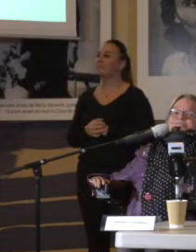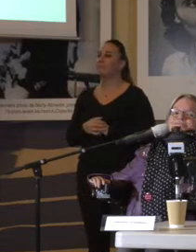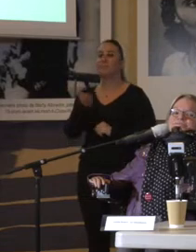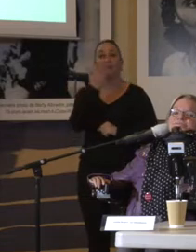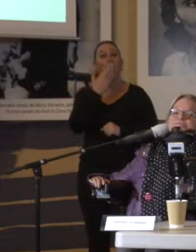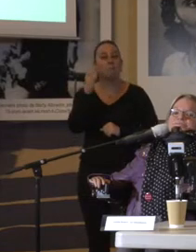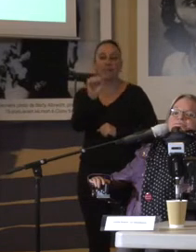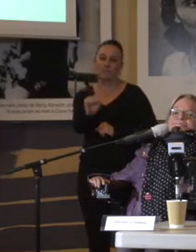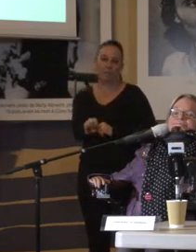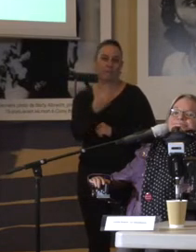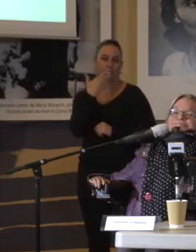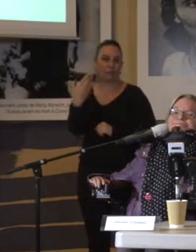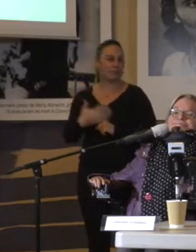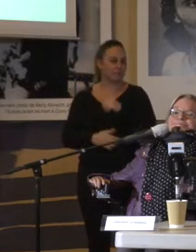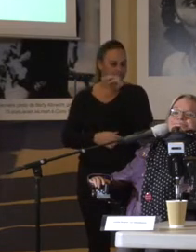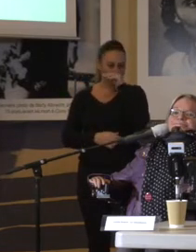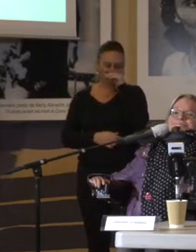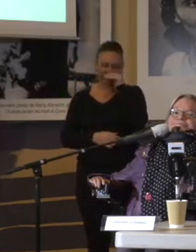Merci Sébastien. C'est plus compliqué.